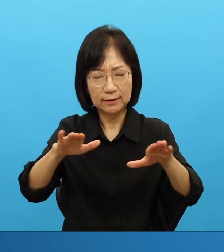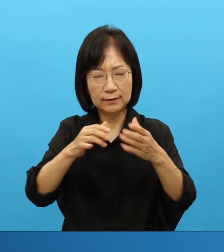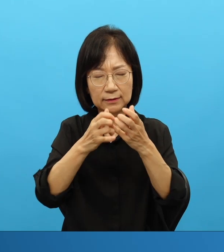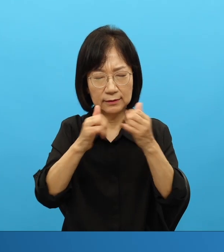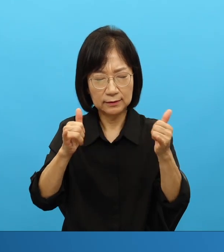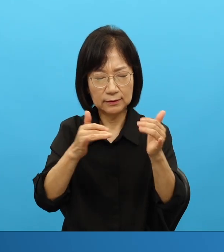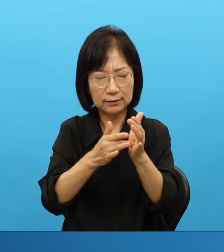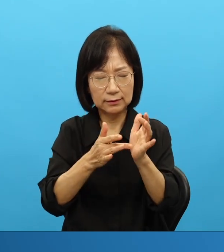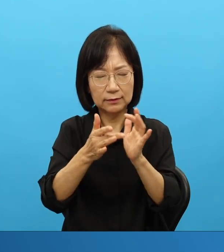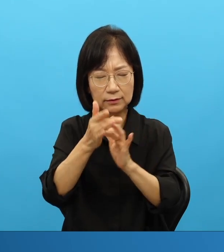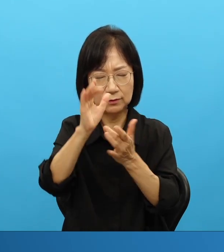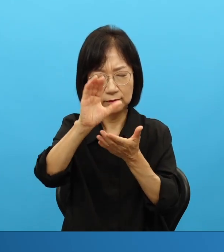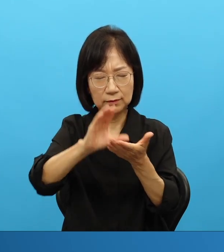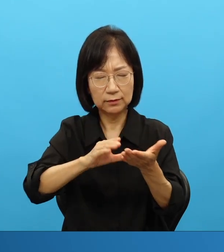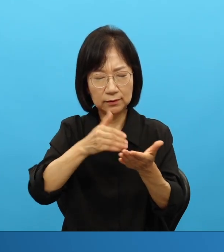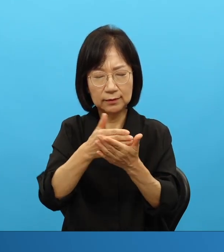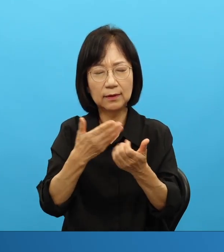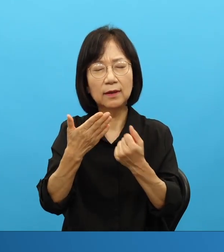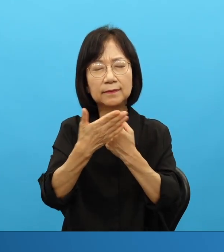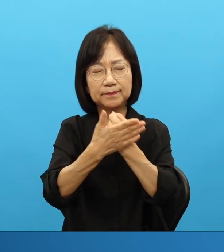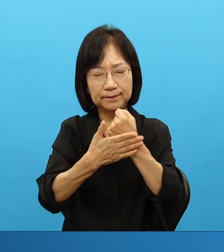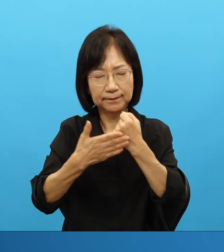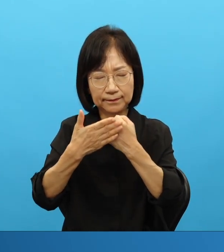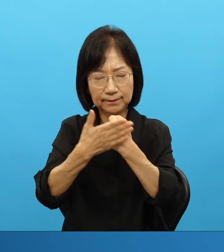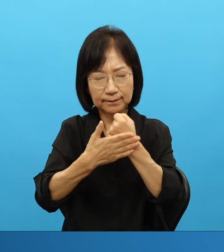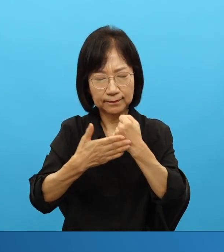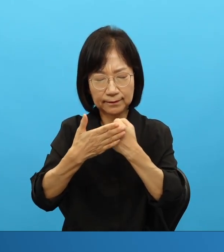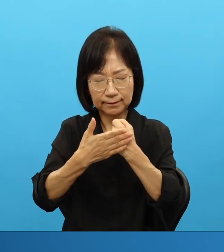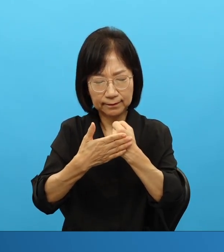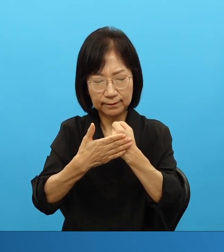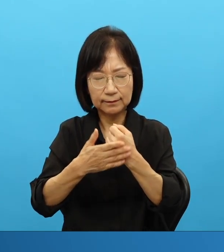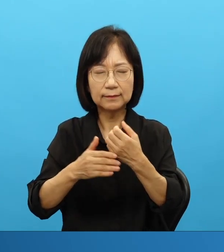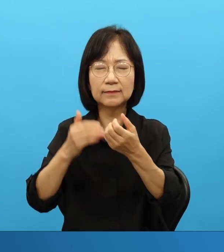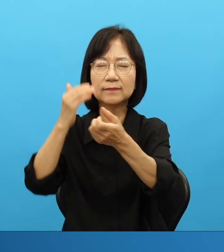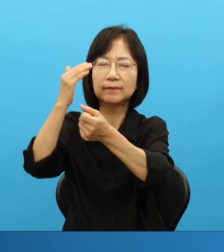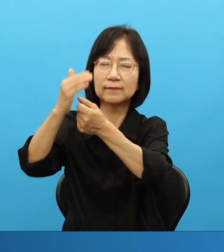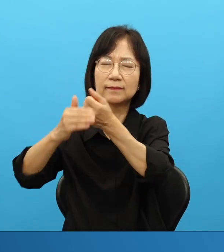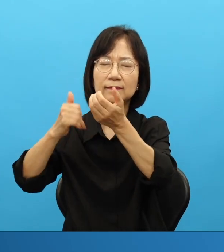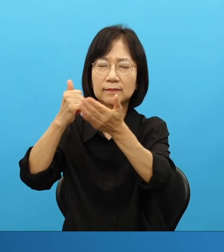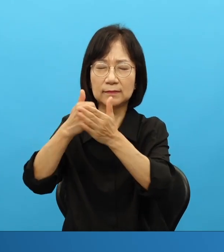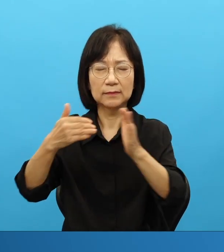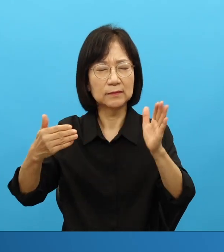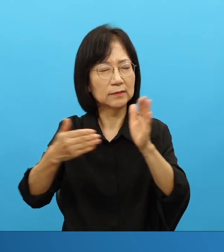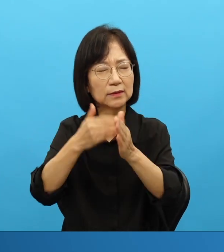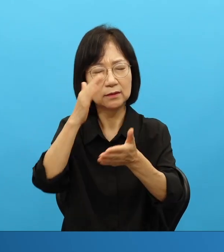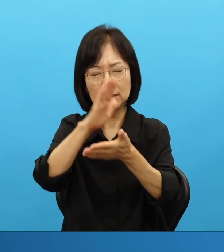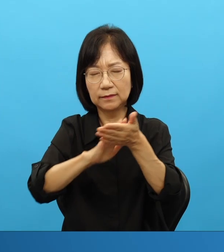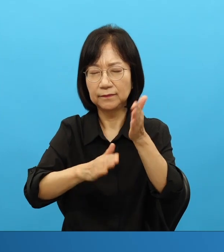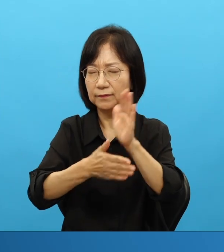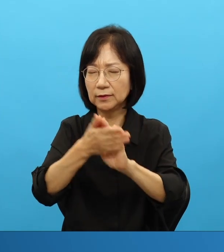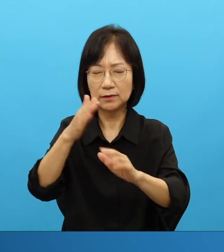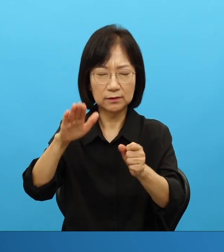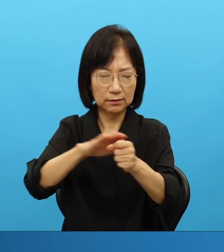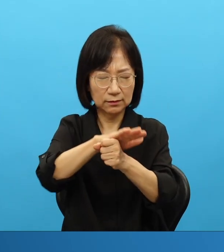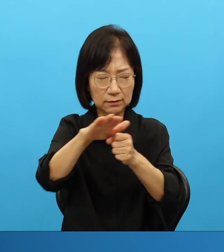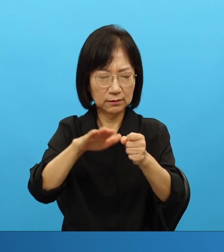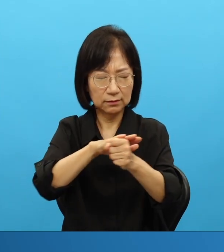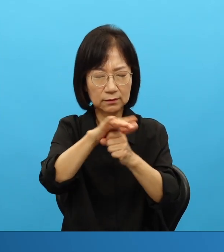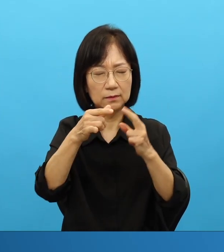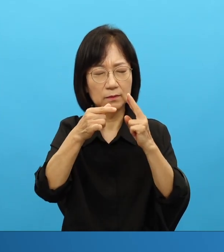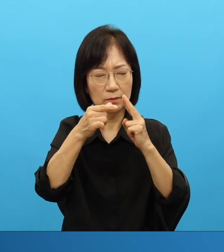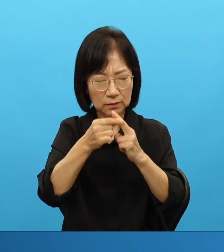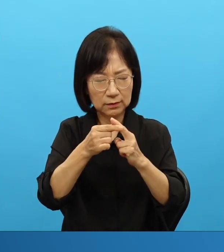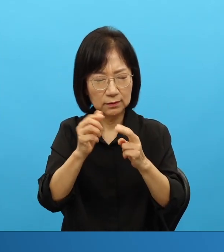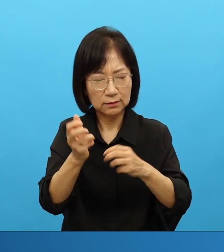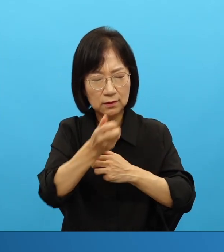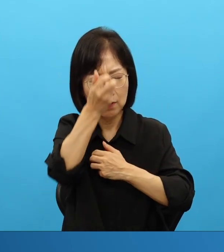그리스도의 은혜와 And now may the grace of our Lord Jesus Christ, who is the solution to all problems, 하나님의 무한하신 사랑하심과 the limitless love of God,